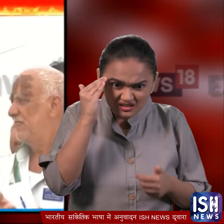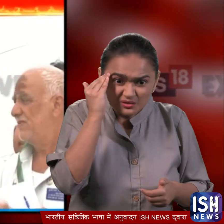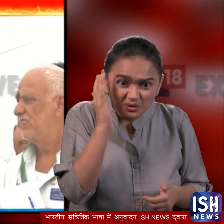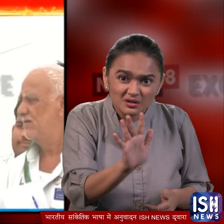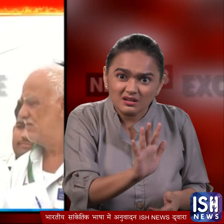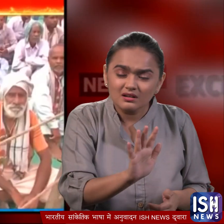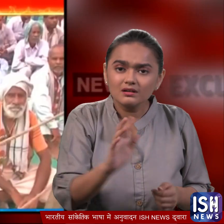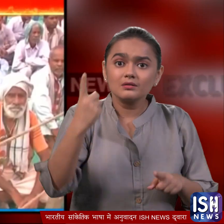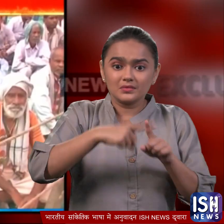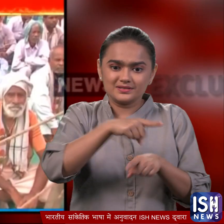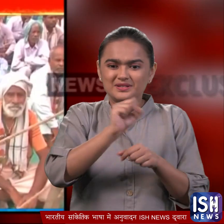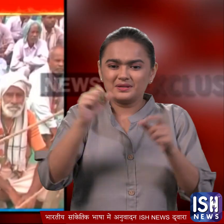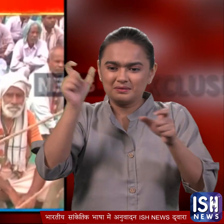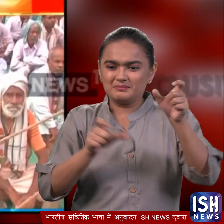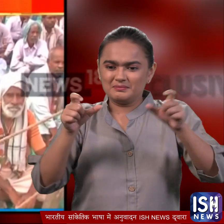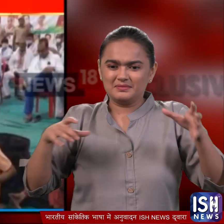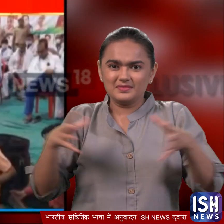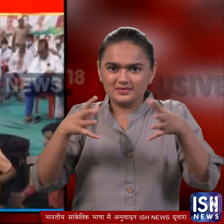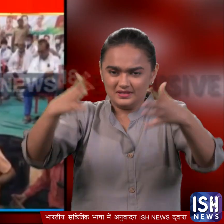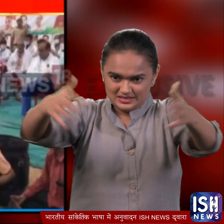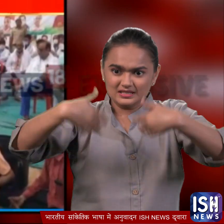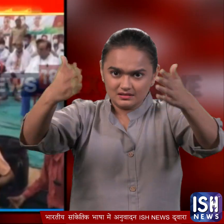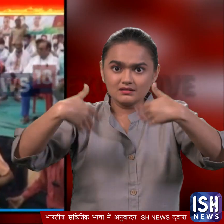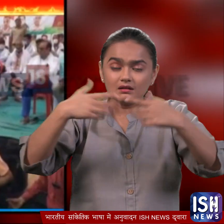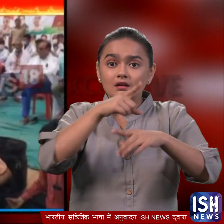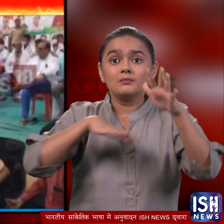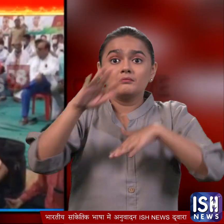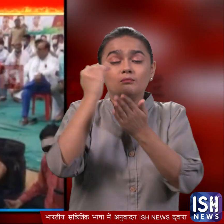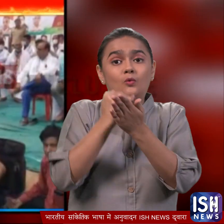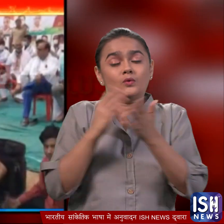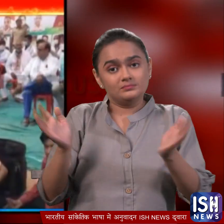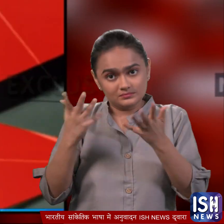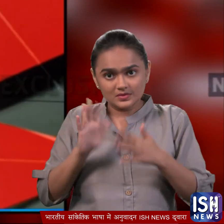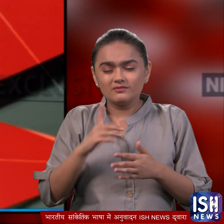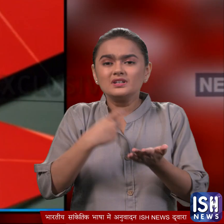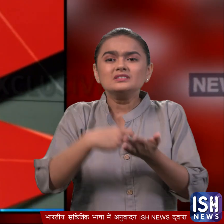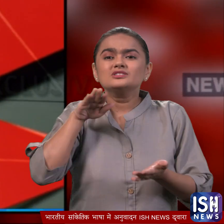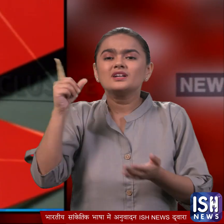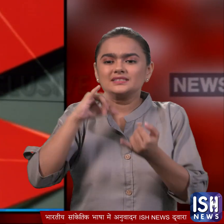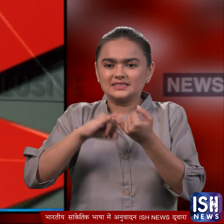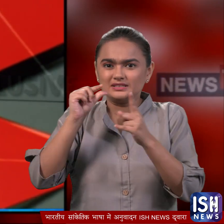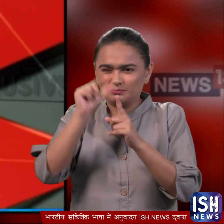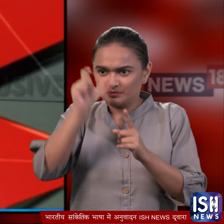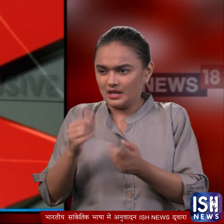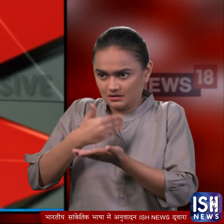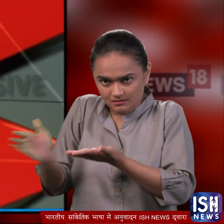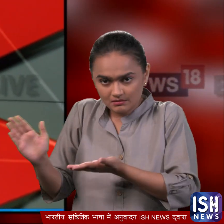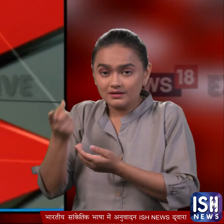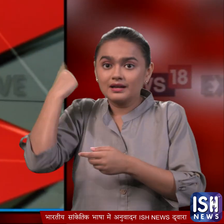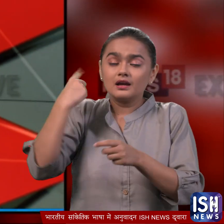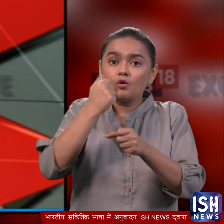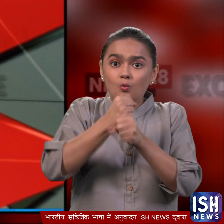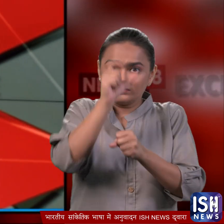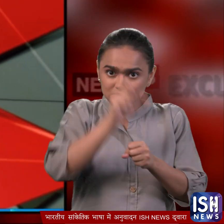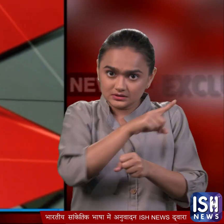बिजली नहीं, सुन ले हो। इतना ही नहीं, भीड़ जुटाने के लिए वहां मनोरंजन के कार्यक्रम भी आयोजित किए गए। सौभाग्य की बात है कि राजस्थान में सचिन पायलट